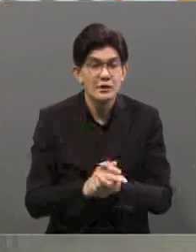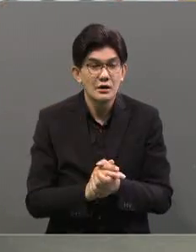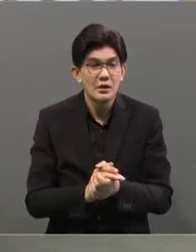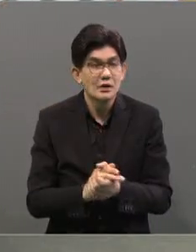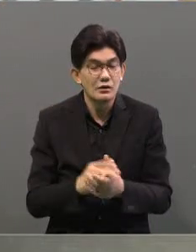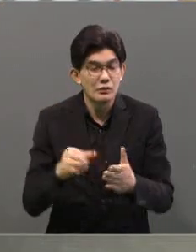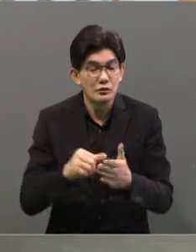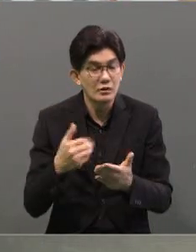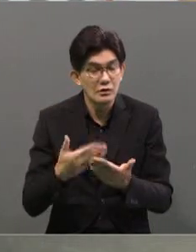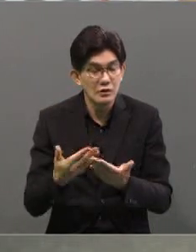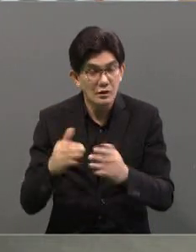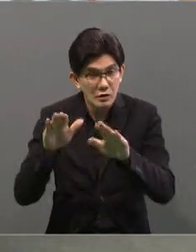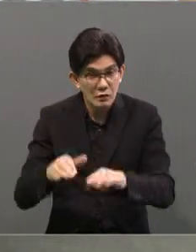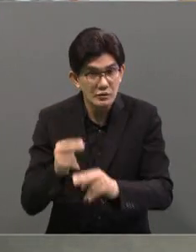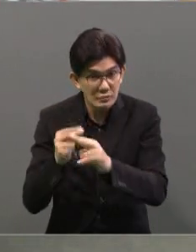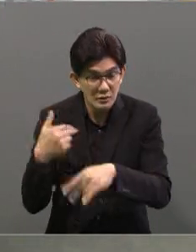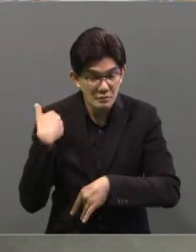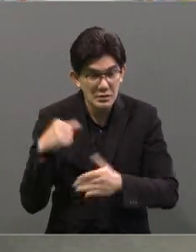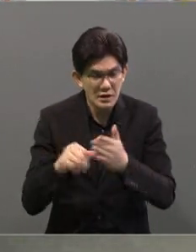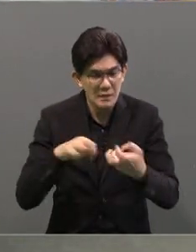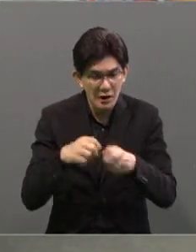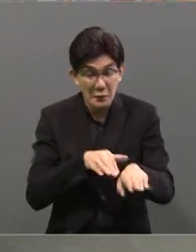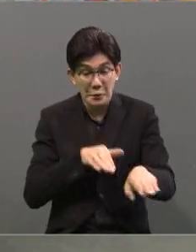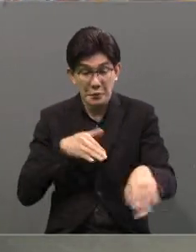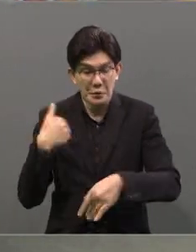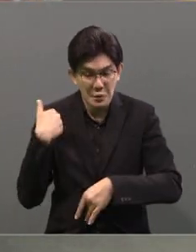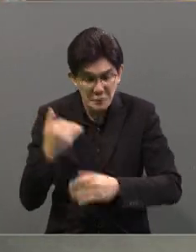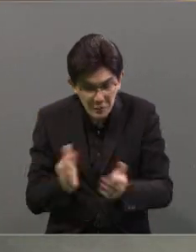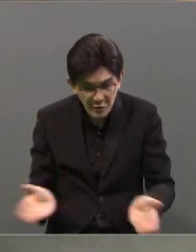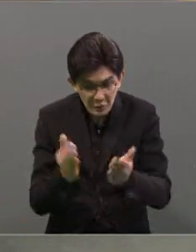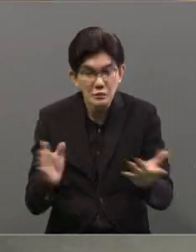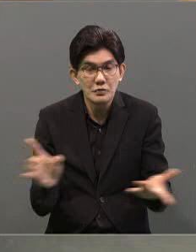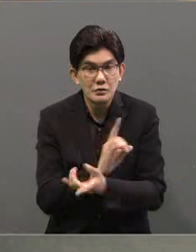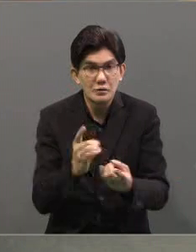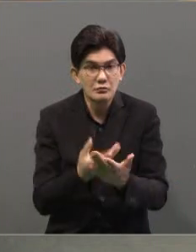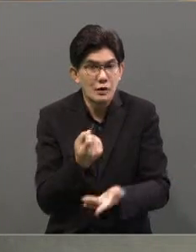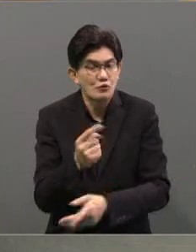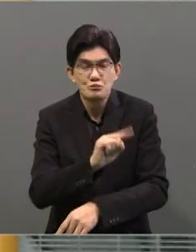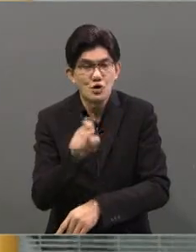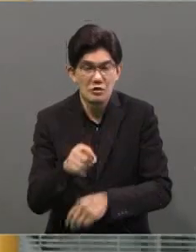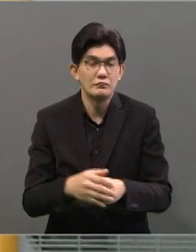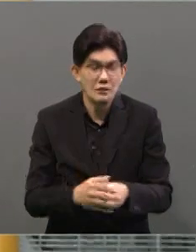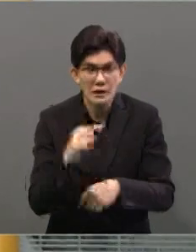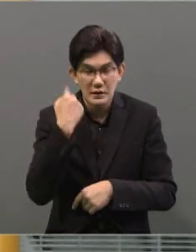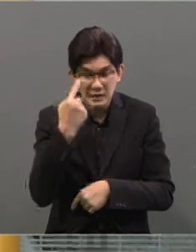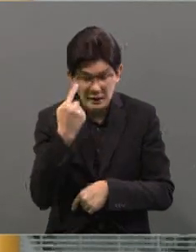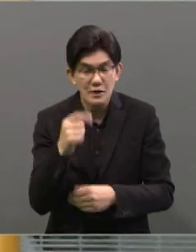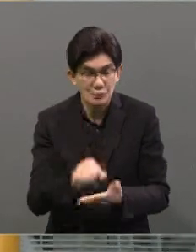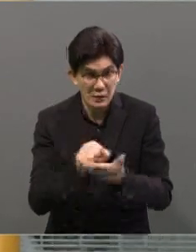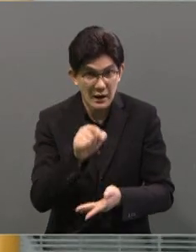จรติดขัดบริเวณหน้าด่านต่างๆแล้วก็เป็นการสนับสนุนเรื่องของสังคมไร้เงินสดอีกด้วยนะครับใครใช้บริ